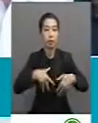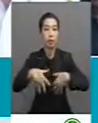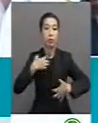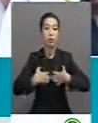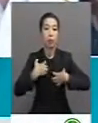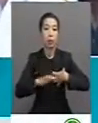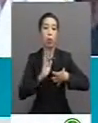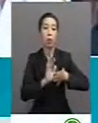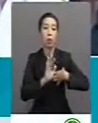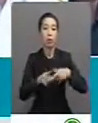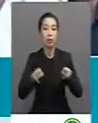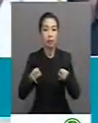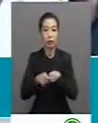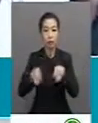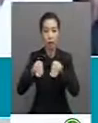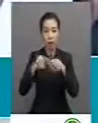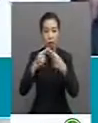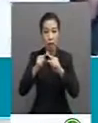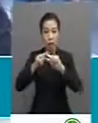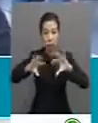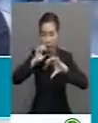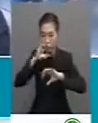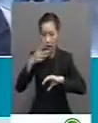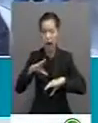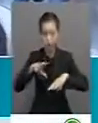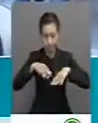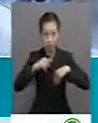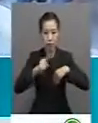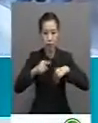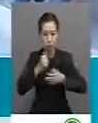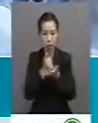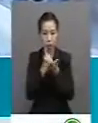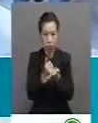ของชาวบ้านพ่อค้าแม่ขายในบริเวณนั้นนะคะแต่ว่าทางการบอกว่ารับปากจะดูแลเรื่องนี้ให้ดีที่สุดละค่ะ